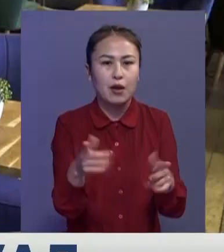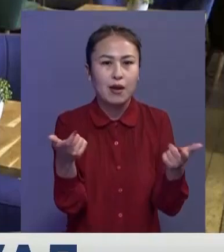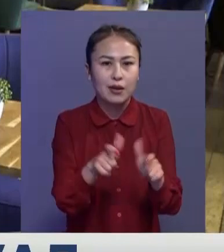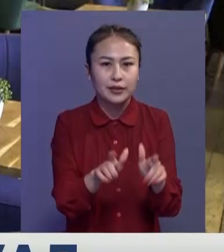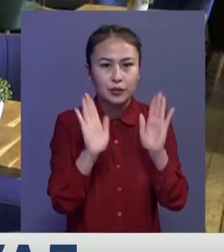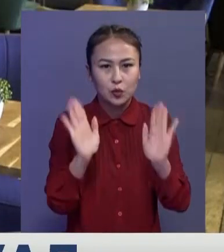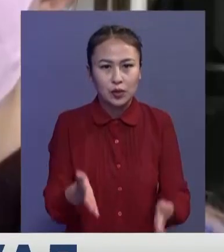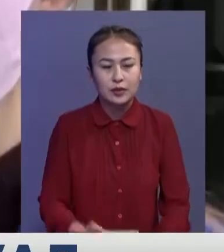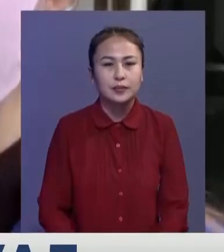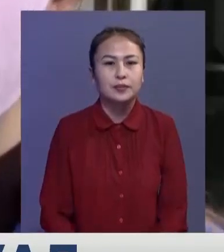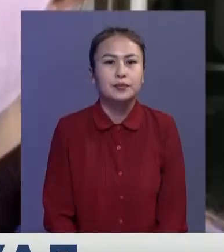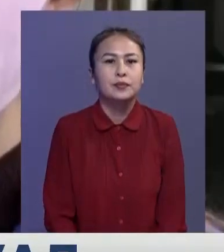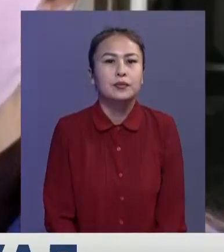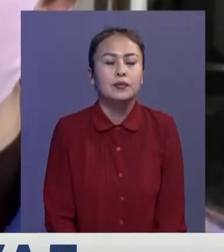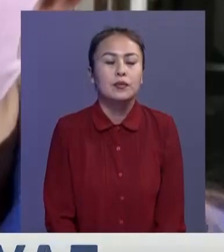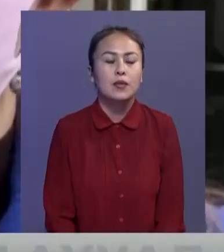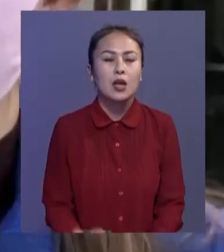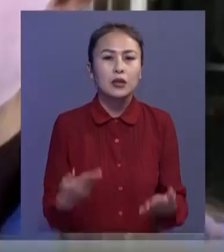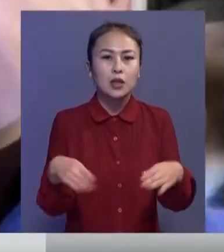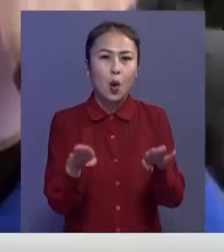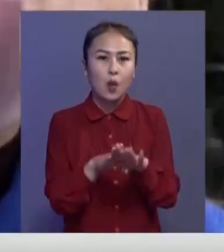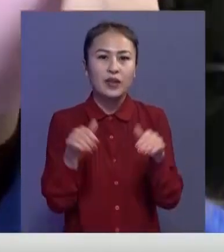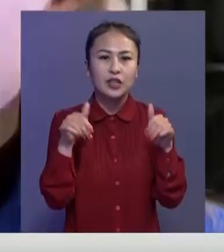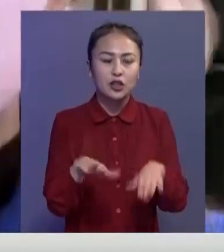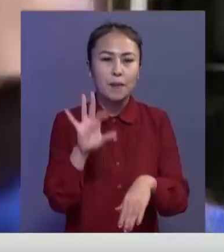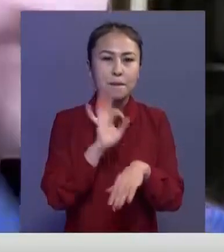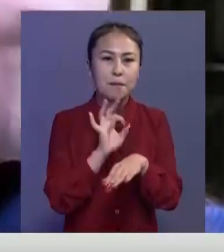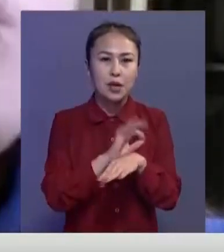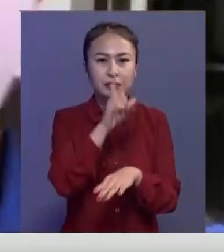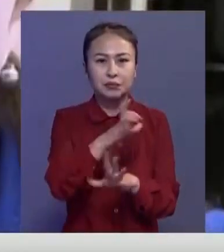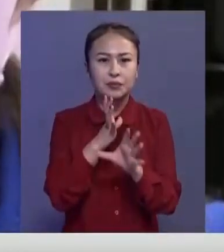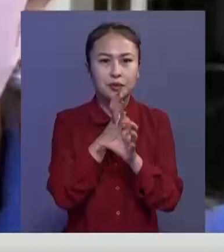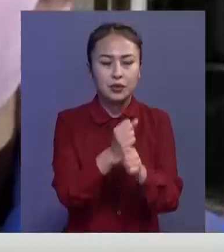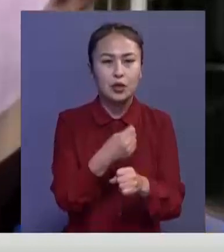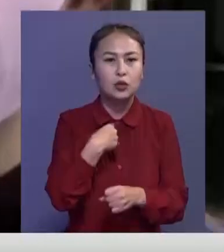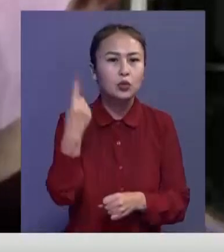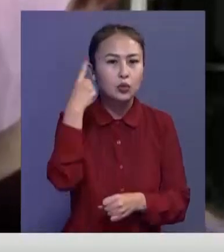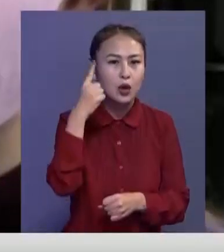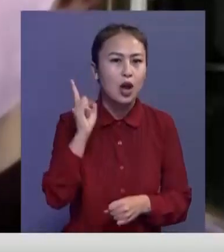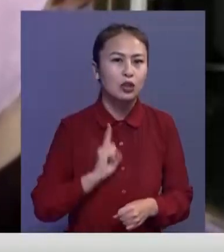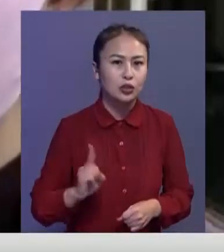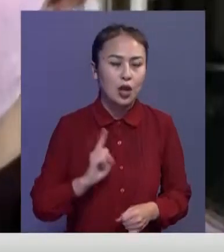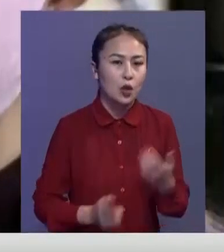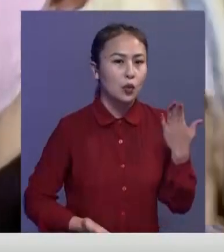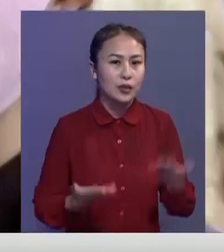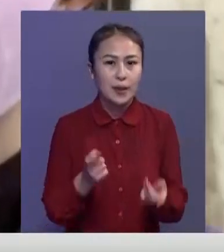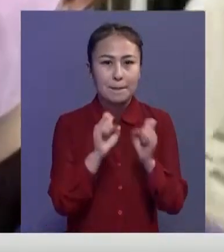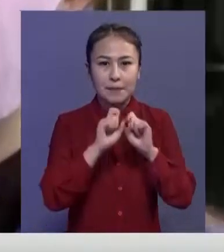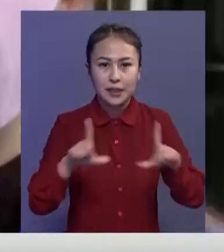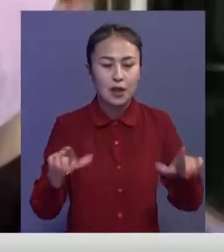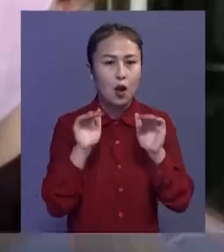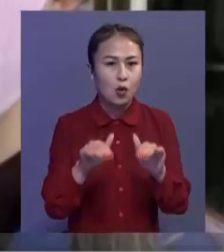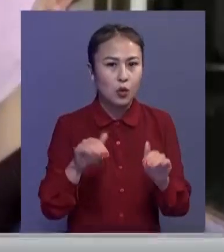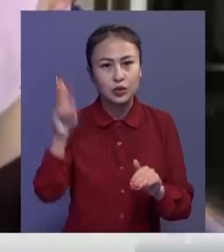отыр. Қабылданған шаралардың арқасында науқастардың саны азаят деп үміттенемін. Алайда мектептер мен колледждердің